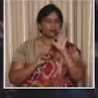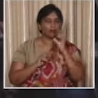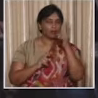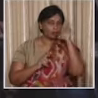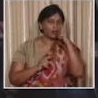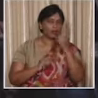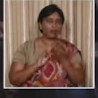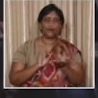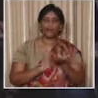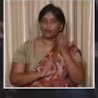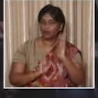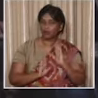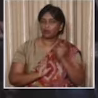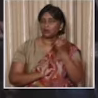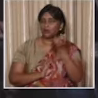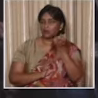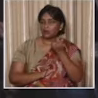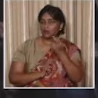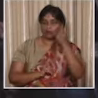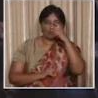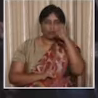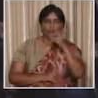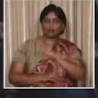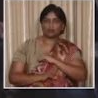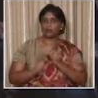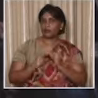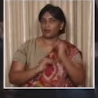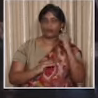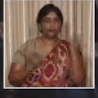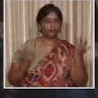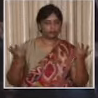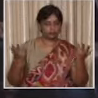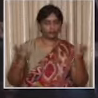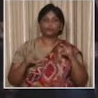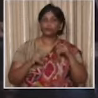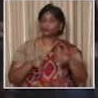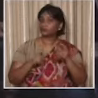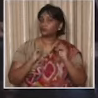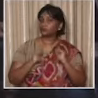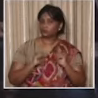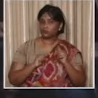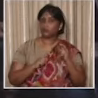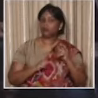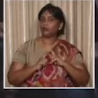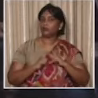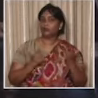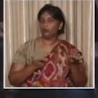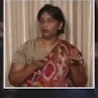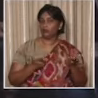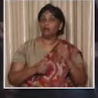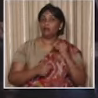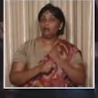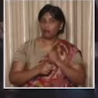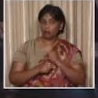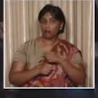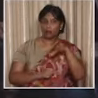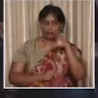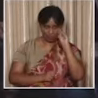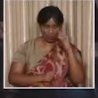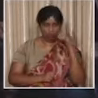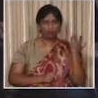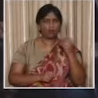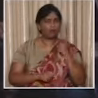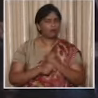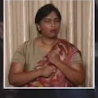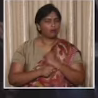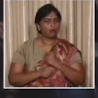වැඩි වෙන්න එපා. 7-5ක්වත් ආදායම් වැඩි වෙන්නේ නැහැ. පඩි වැඩි වෙලා නැහැ. ඒතර කොහොමද මේ අය ජීවත් වෙන්නේ? ඉතින් ආණ්ඩුවට මේක තේරෙන්නේ නැද්ද?